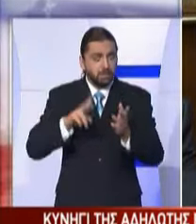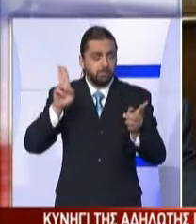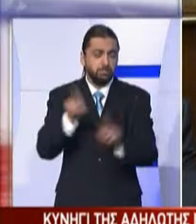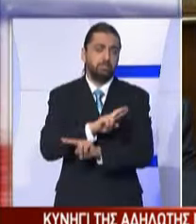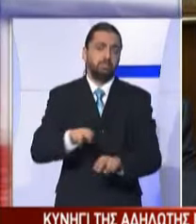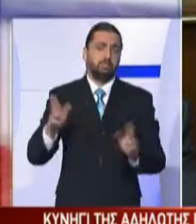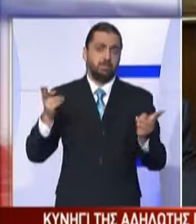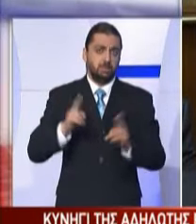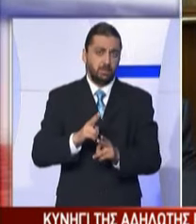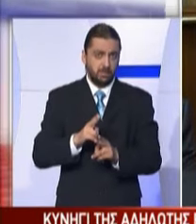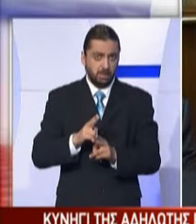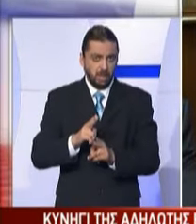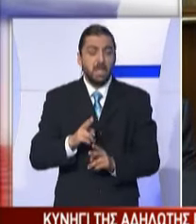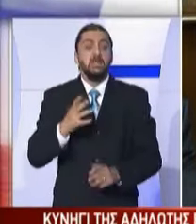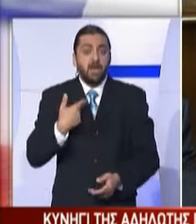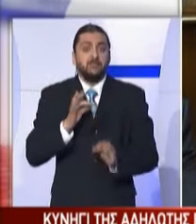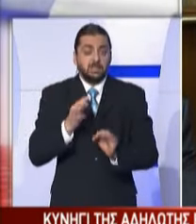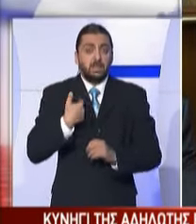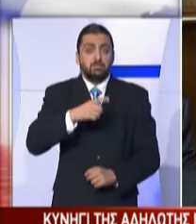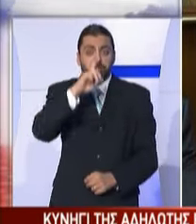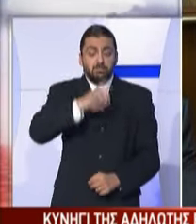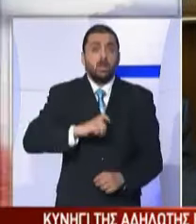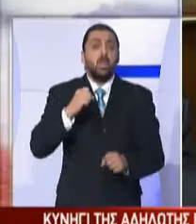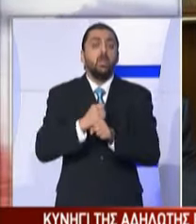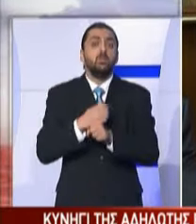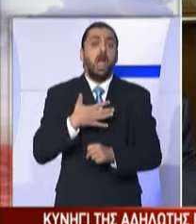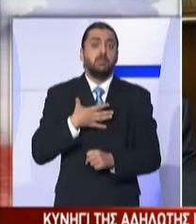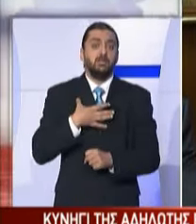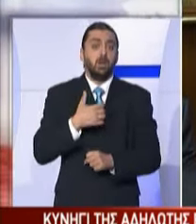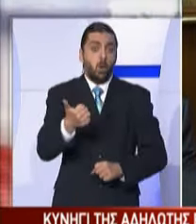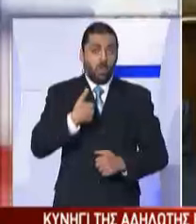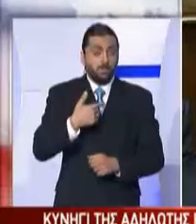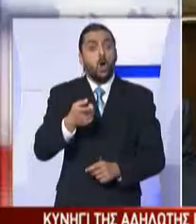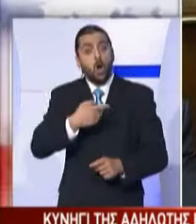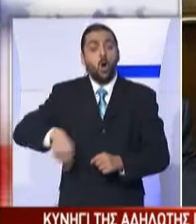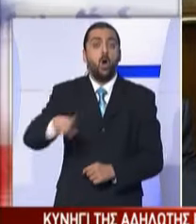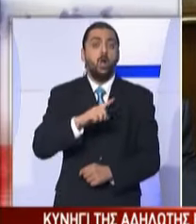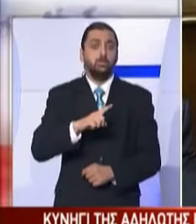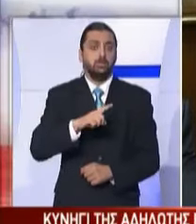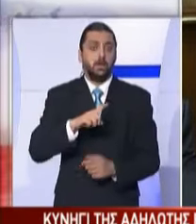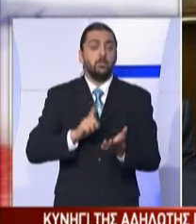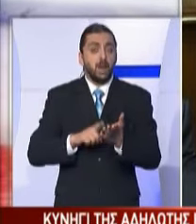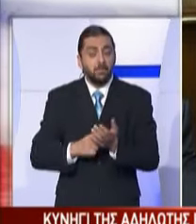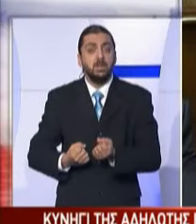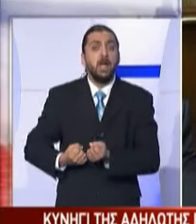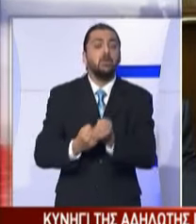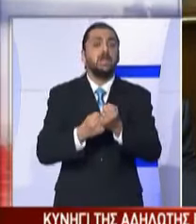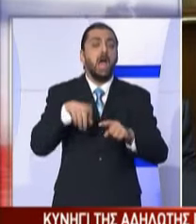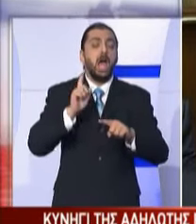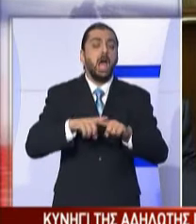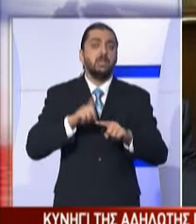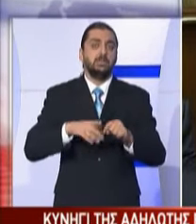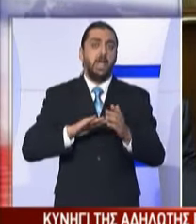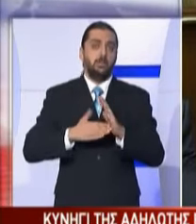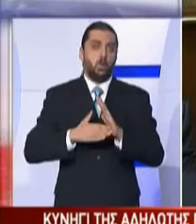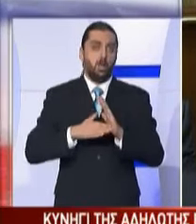θα βοηθήσουν σε αυτό το οποίο είναι καθήκον μας, καθήκον όλων μας στη στιγμή της κρίσης. Τη στήριξη του Έλληνα εργαζόμενου